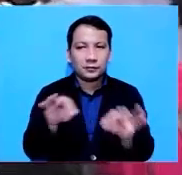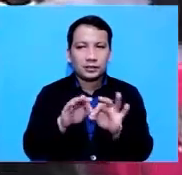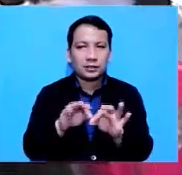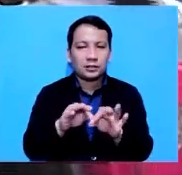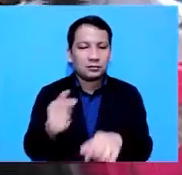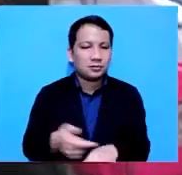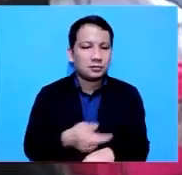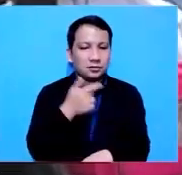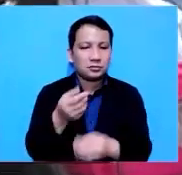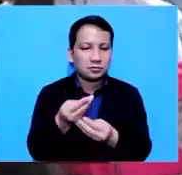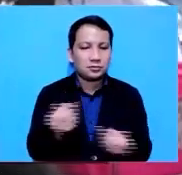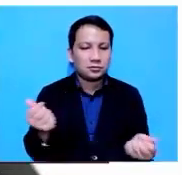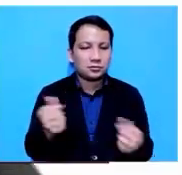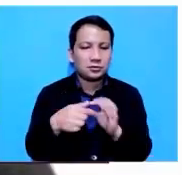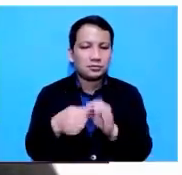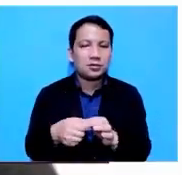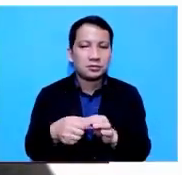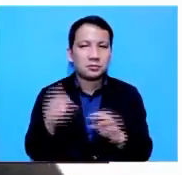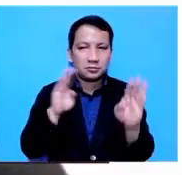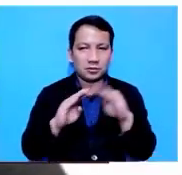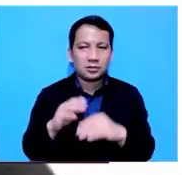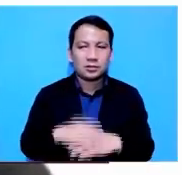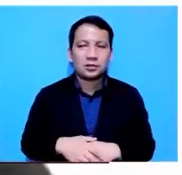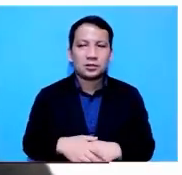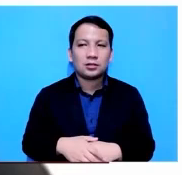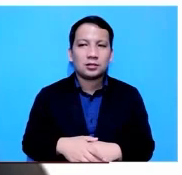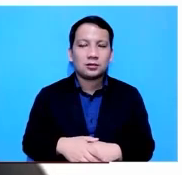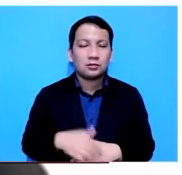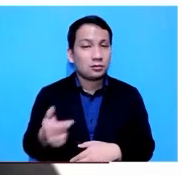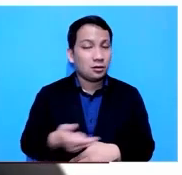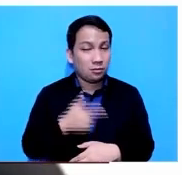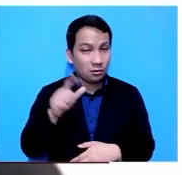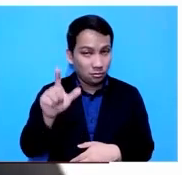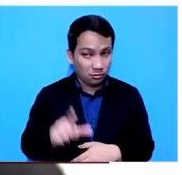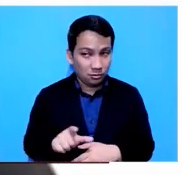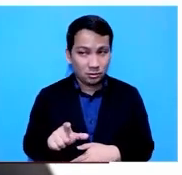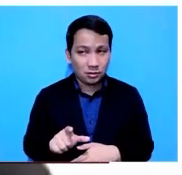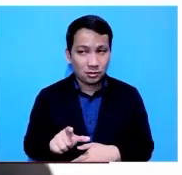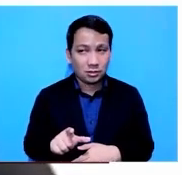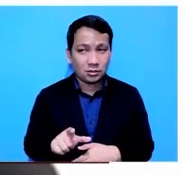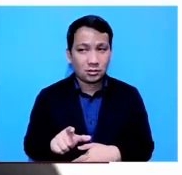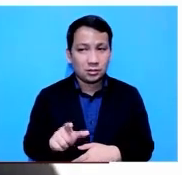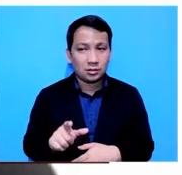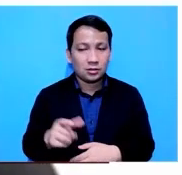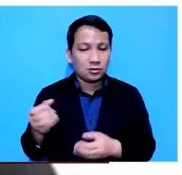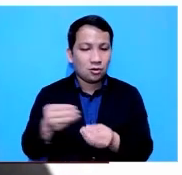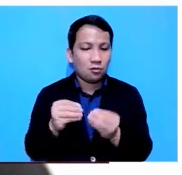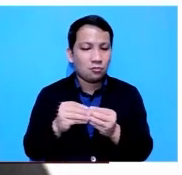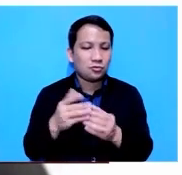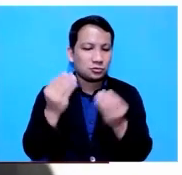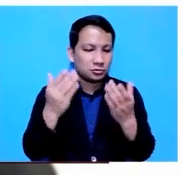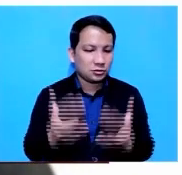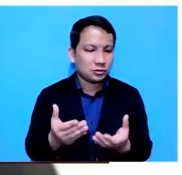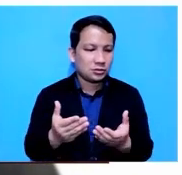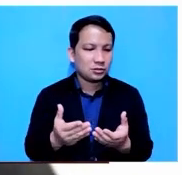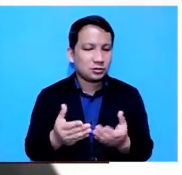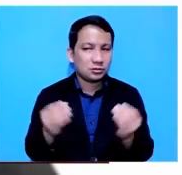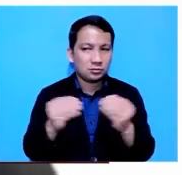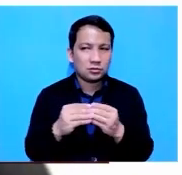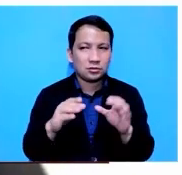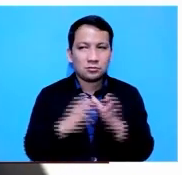pangmatagalang solusyon sa problema. The long-term solution would be, well, a hiring of more teachers, no, a building of more classrooms,